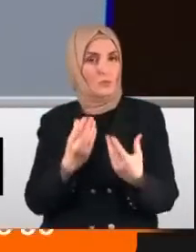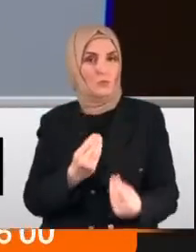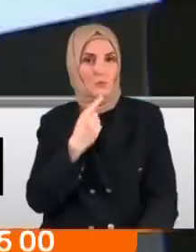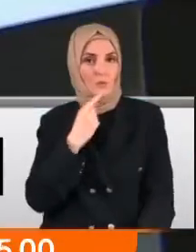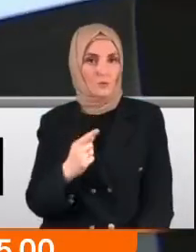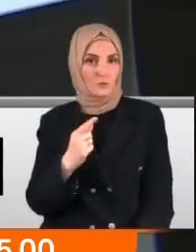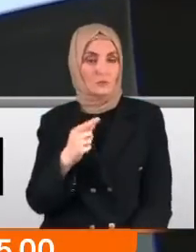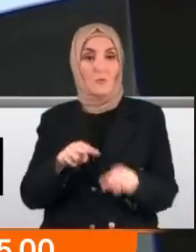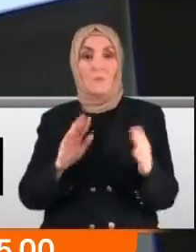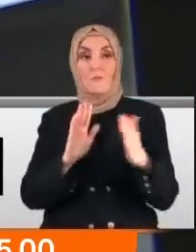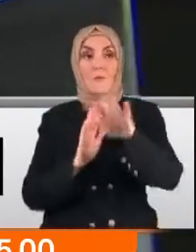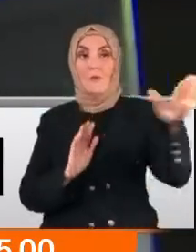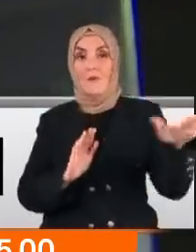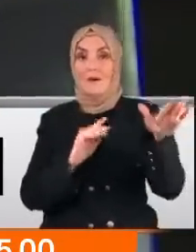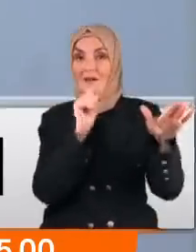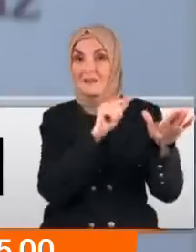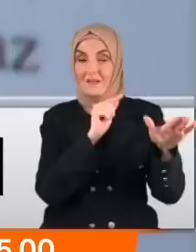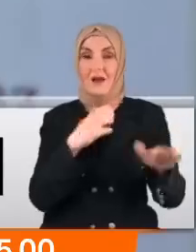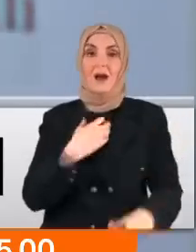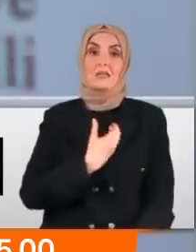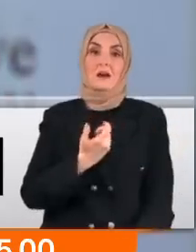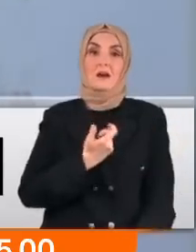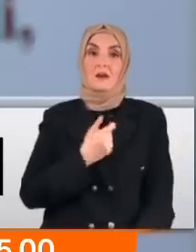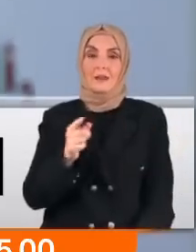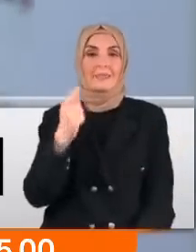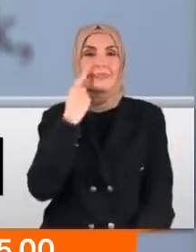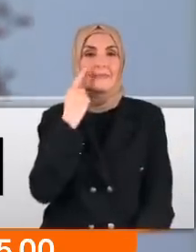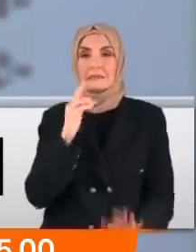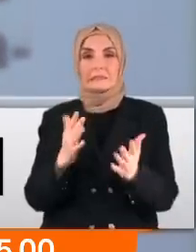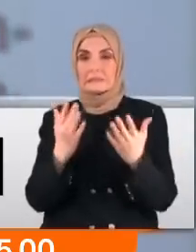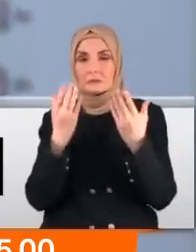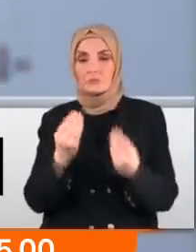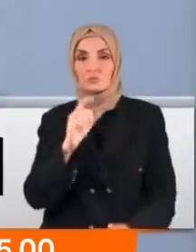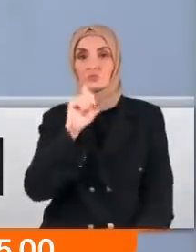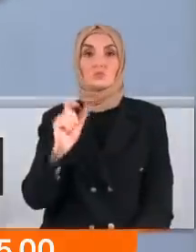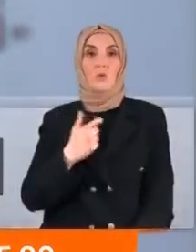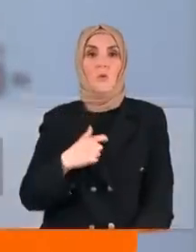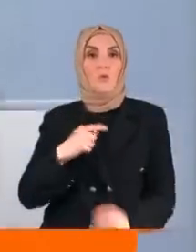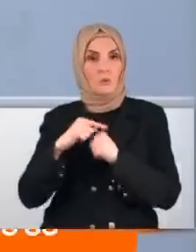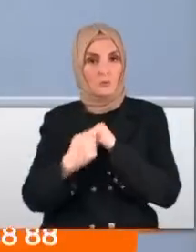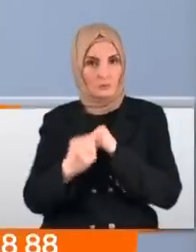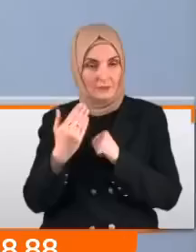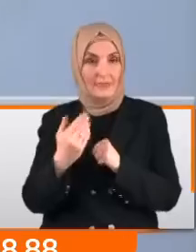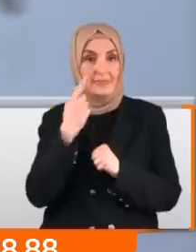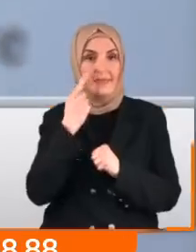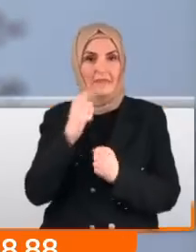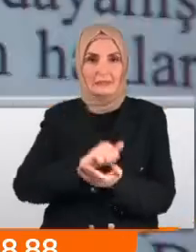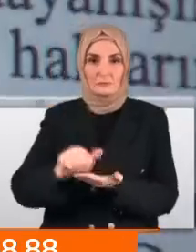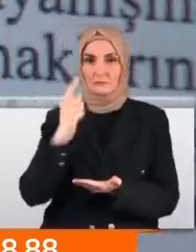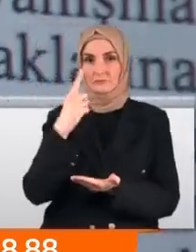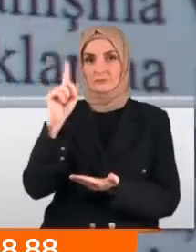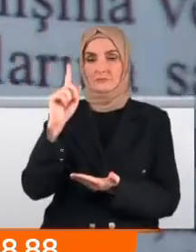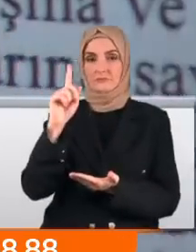muhalefetin anayasanın devletin şekli, cumhuriyetin nitelikleri ve devletin bütünlüğüyle ilgili ilk dört maddesi